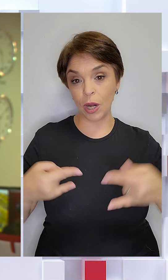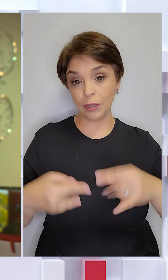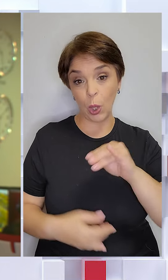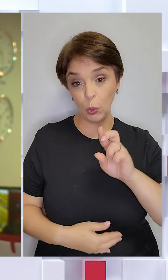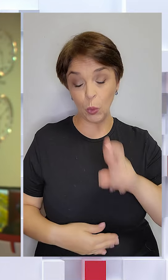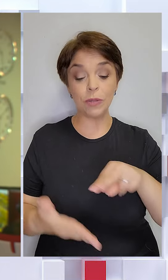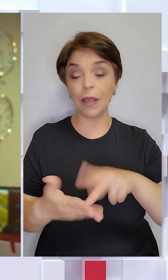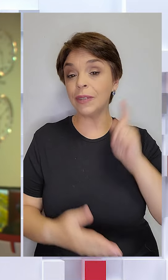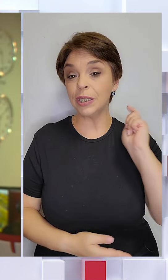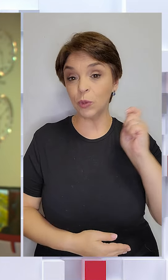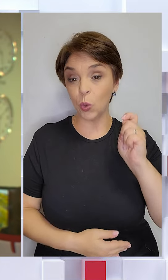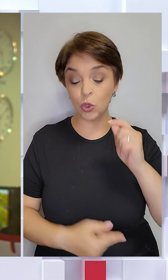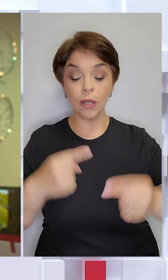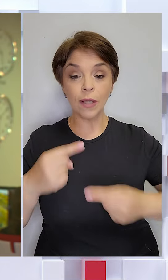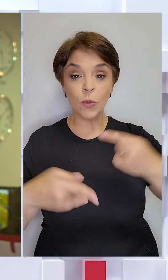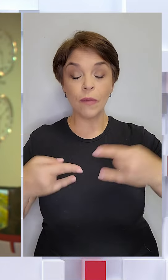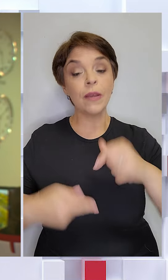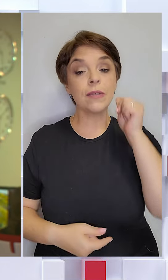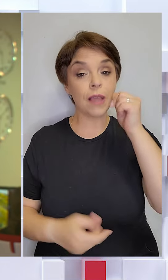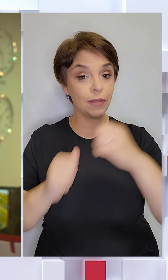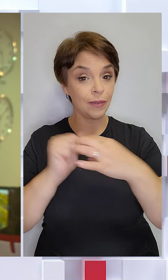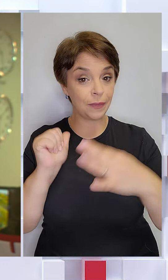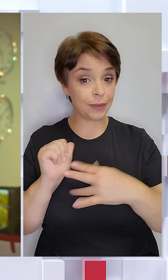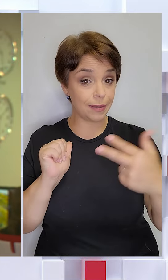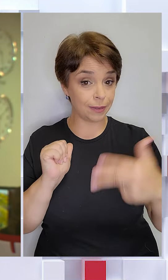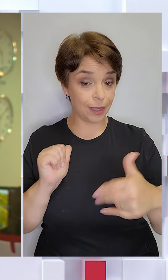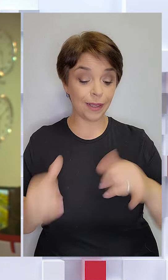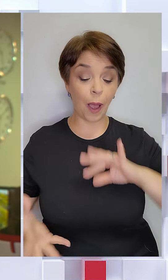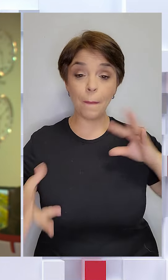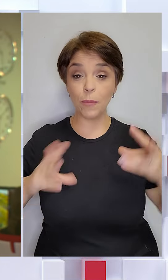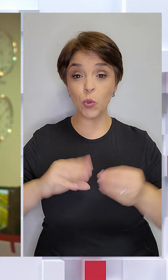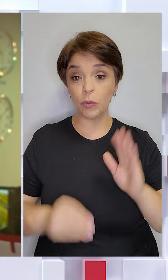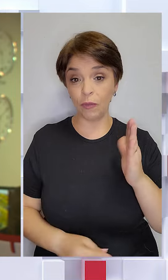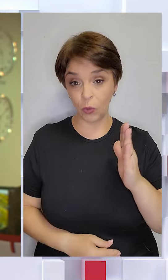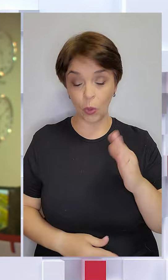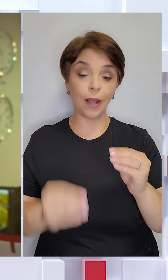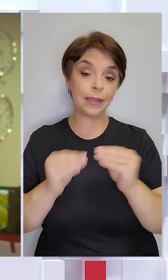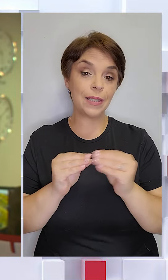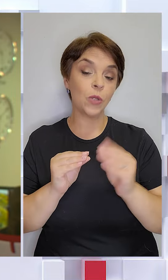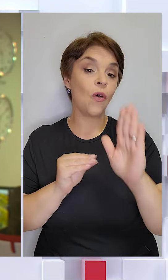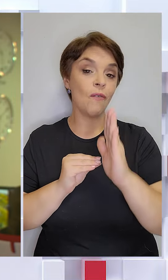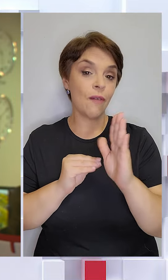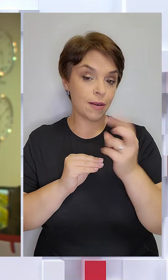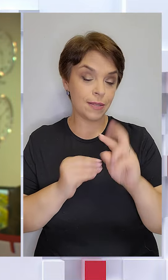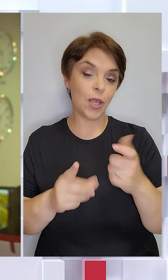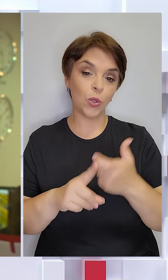на YouTube, ставте дзвіночок. Наступний ефір вже завтра. А зараз підсумки вівторка, 10